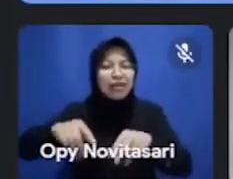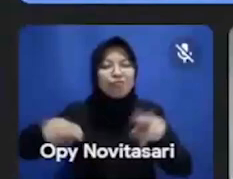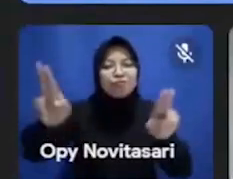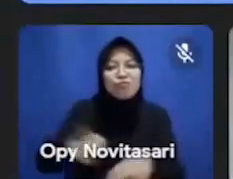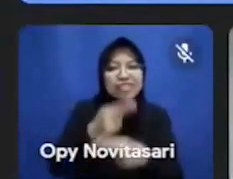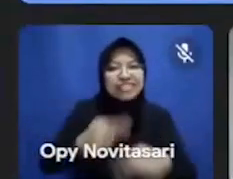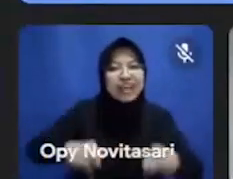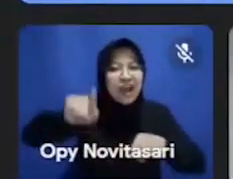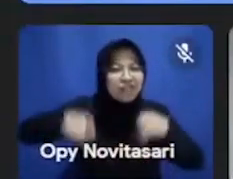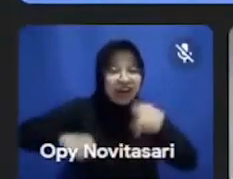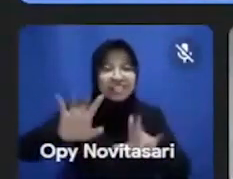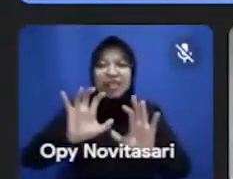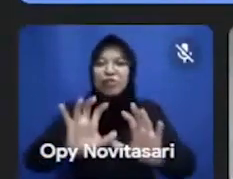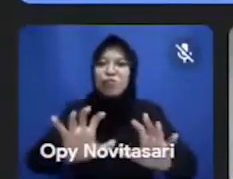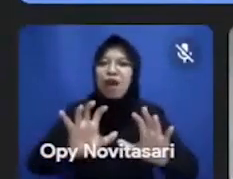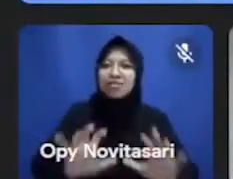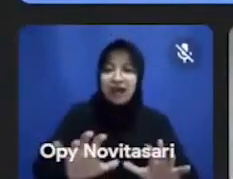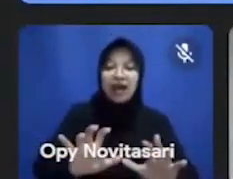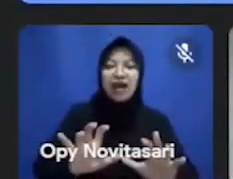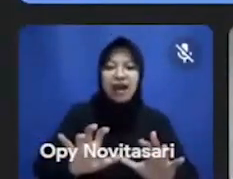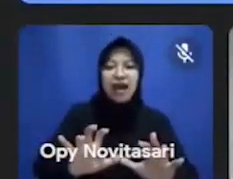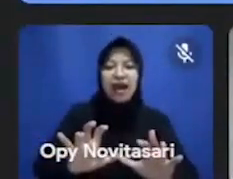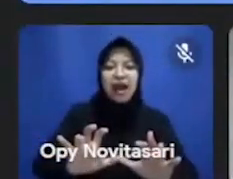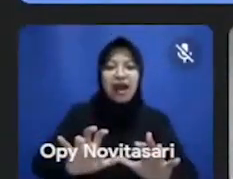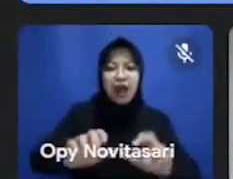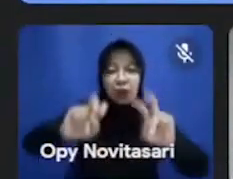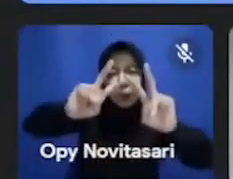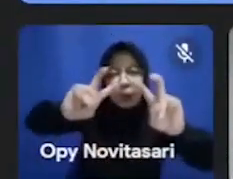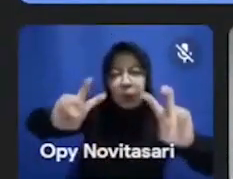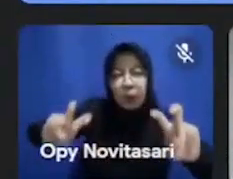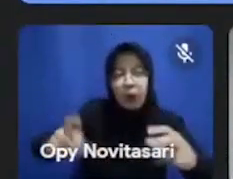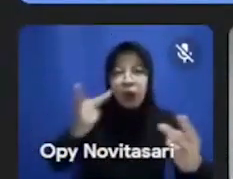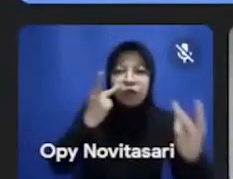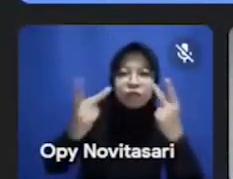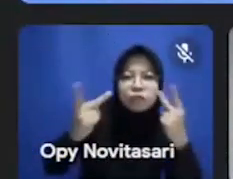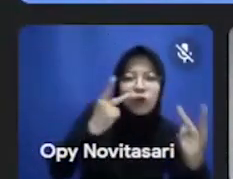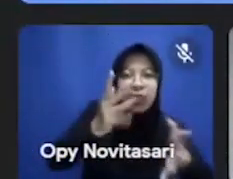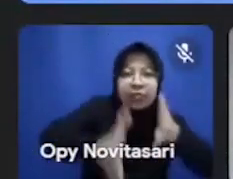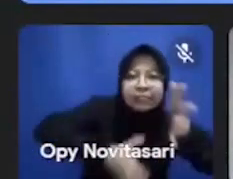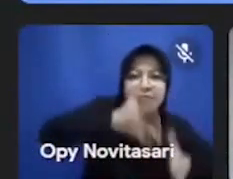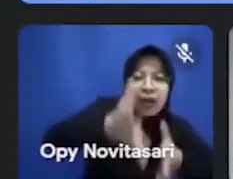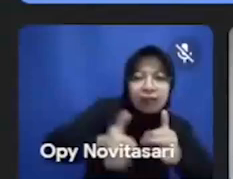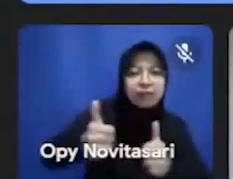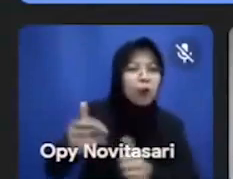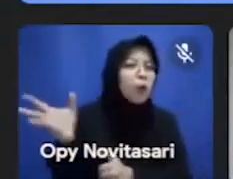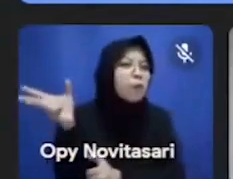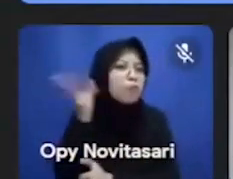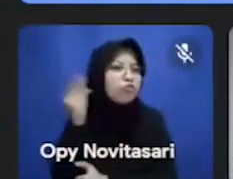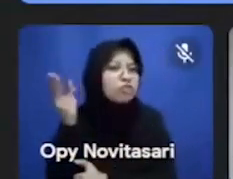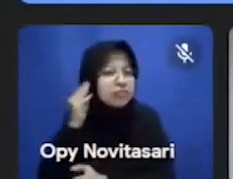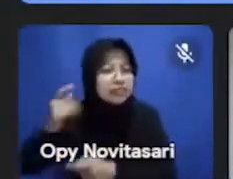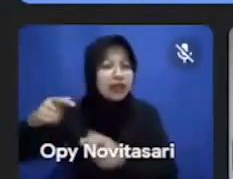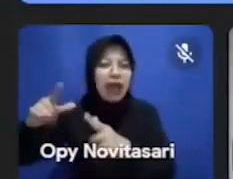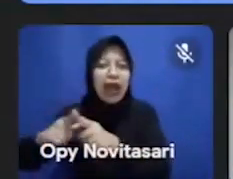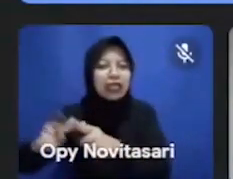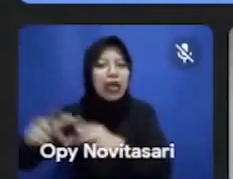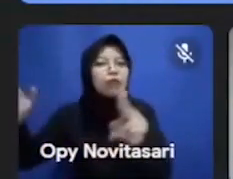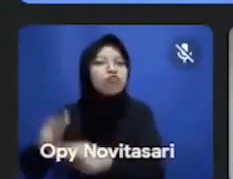elemen elemen-elemen yang bisa dieksplorasi elemen visual dari bahasa isyarat elemen bunyi dari instrumen